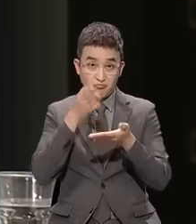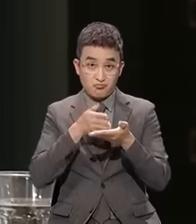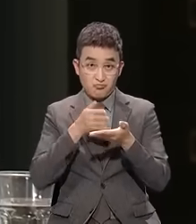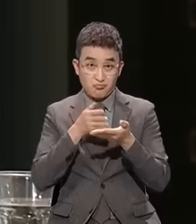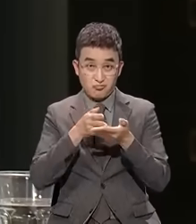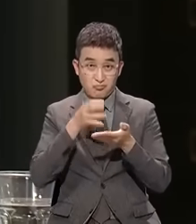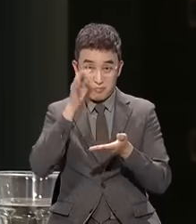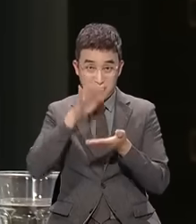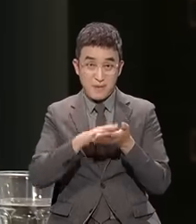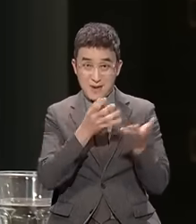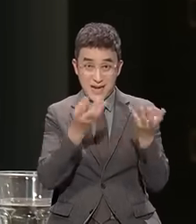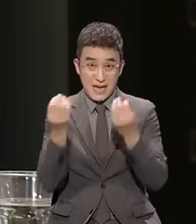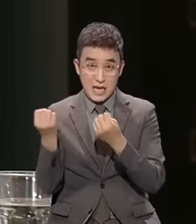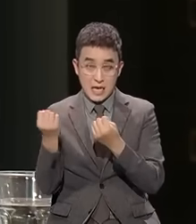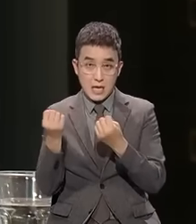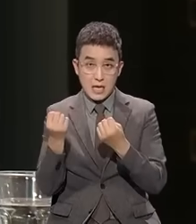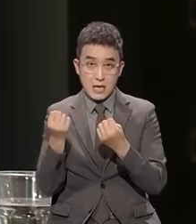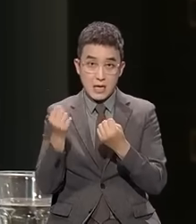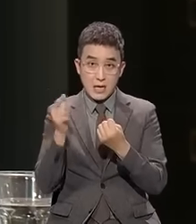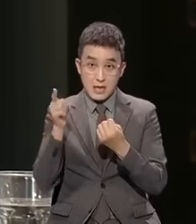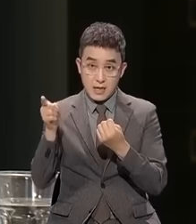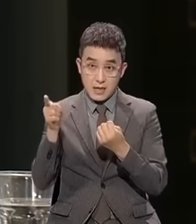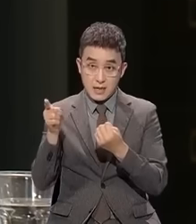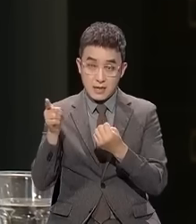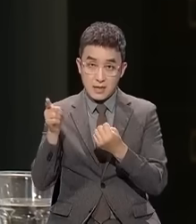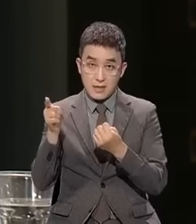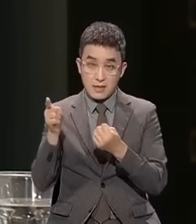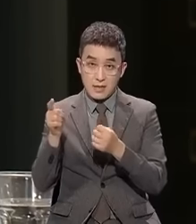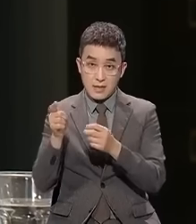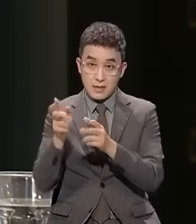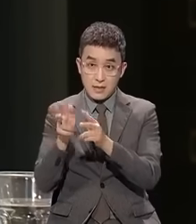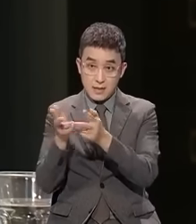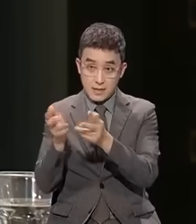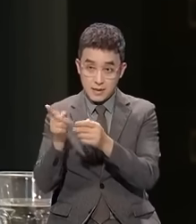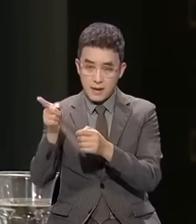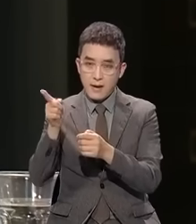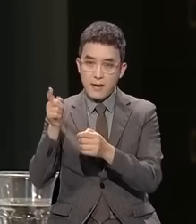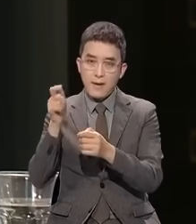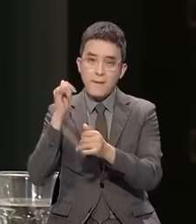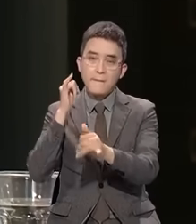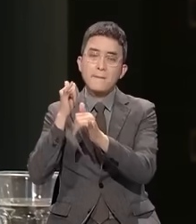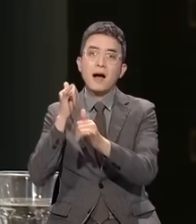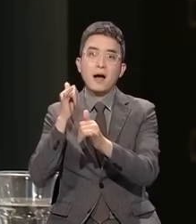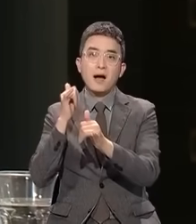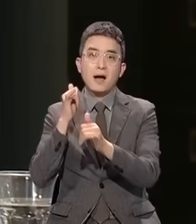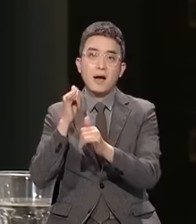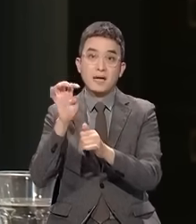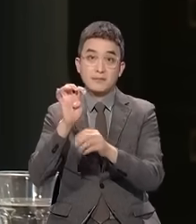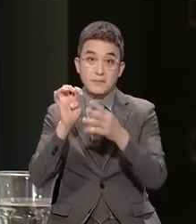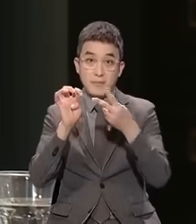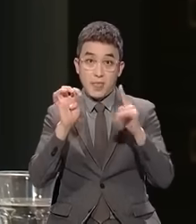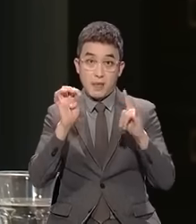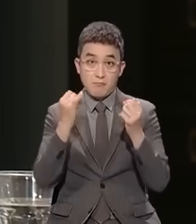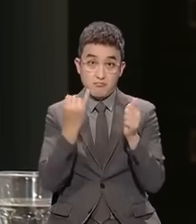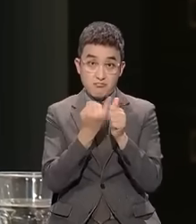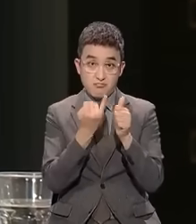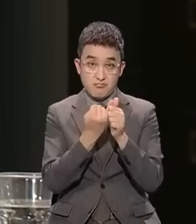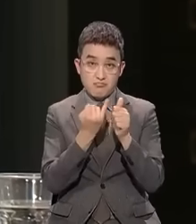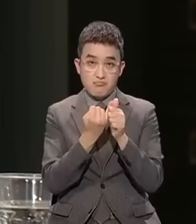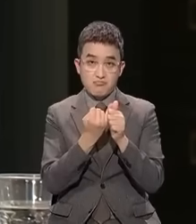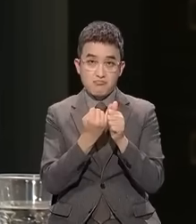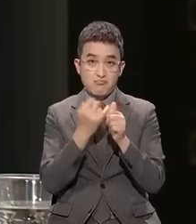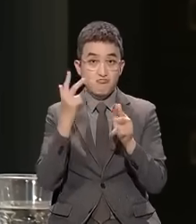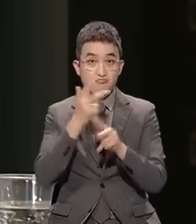텐데, 저희가 이 당사자와 연락이 닿았습니다. 40대 부부, 지난 4월 주말에 모처럼 호캉스, 호텔에서